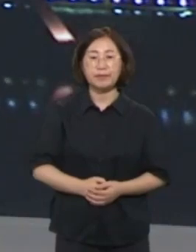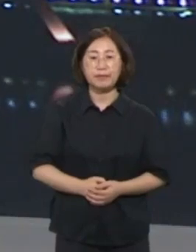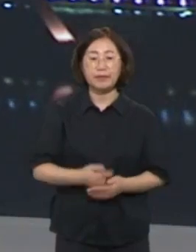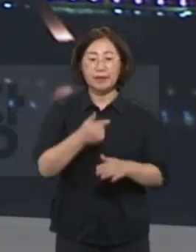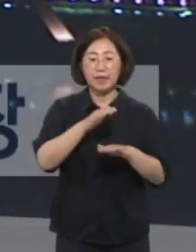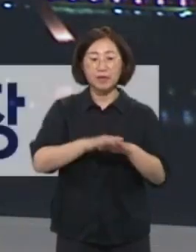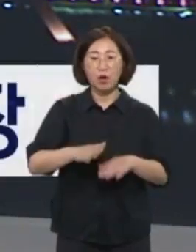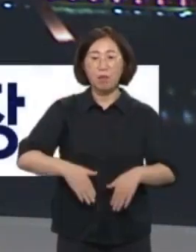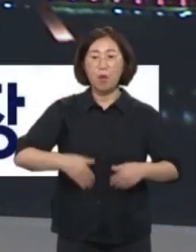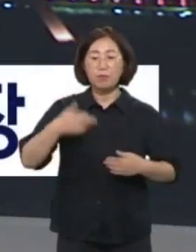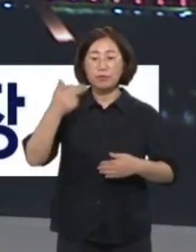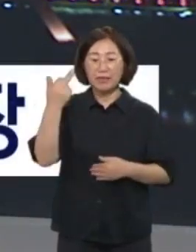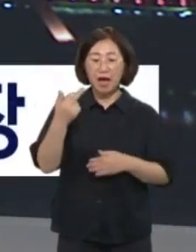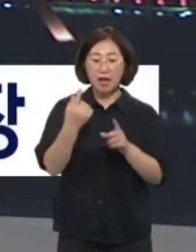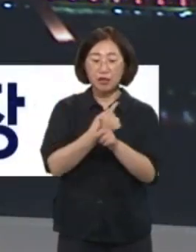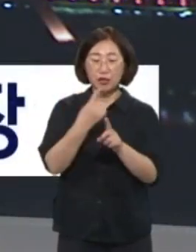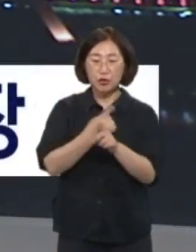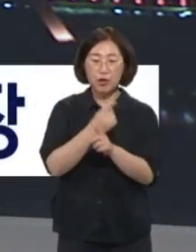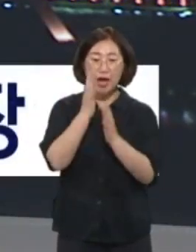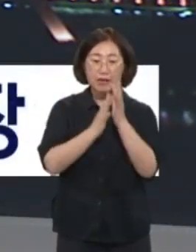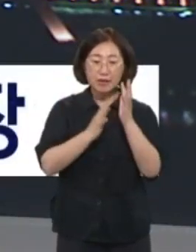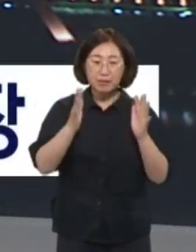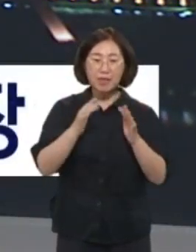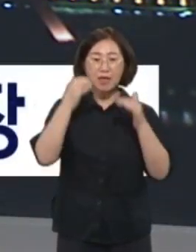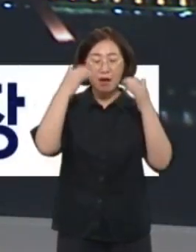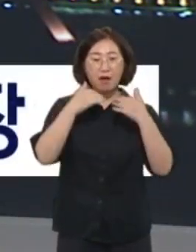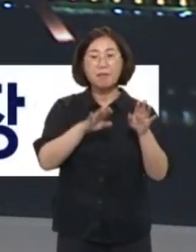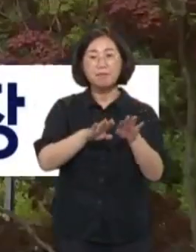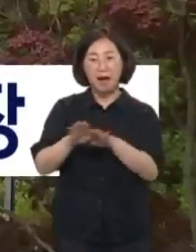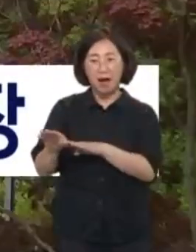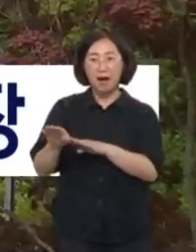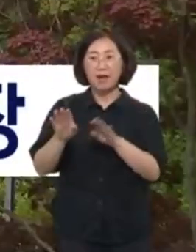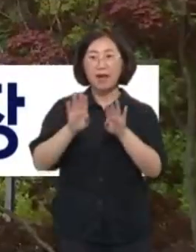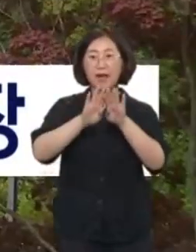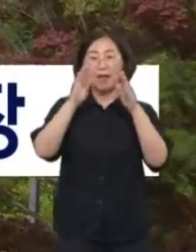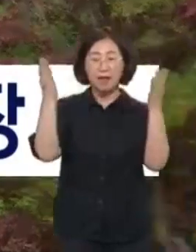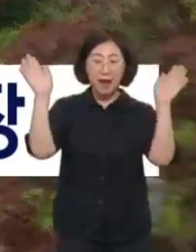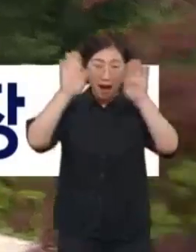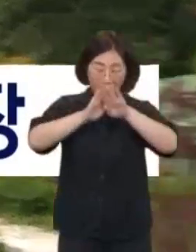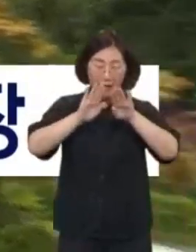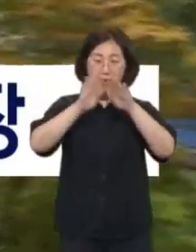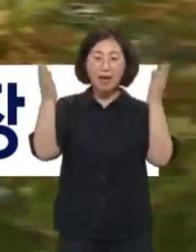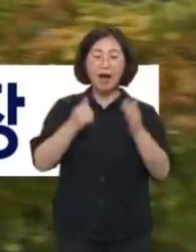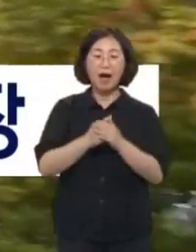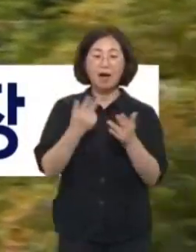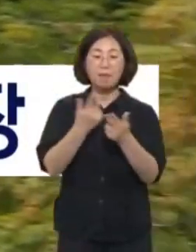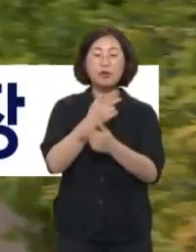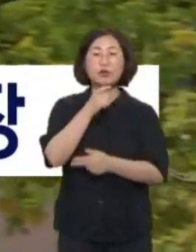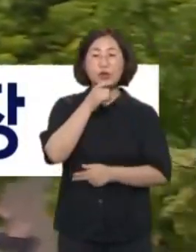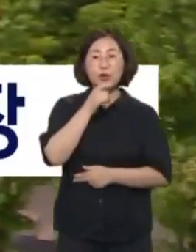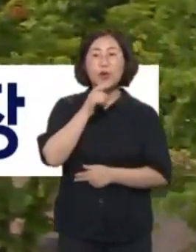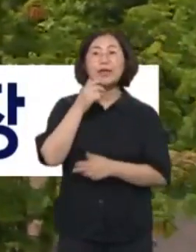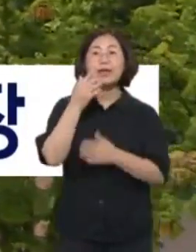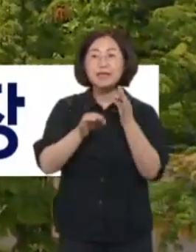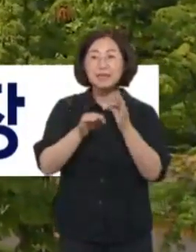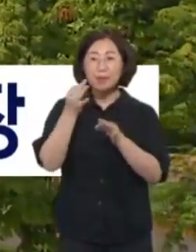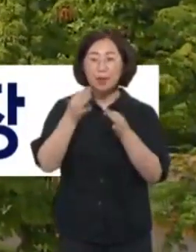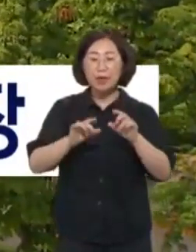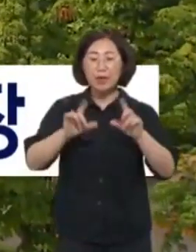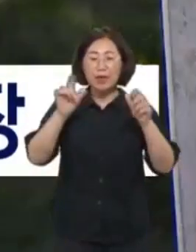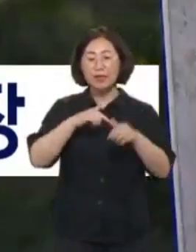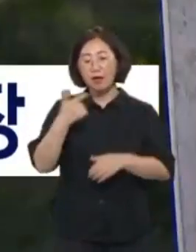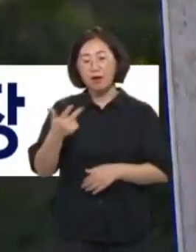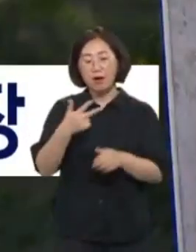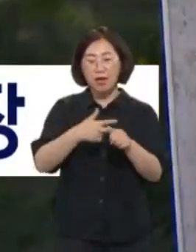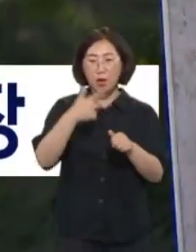대전 보문산 치외수필 여름방학을 맞아 야간 개장합니다 야간 개장은 매주 수요일과 금요일 저녁